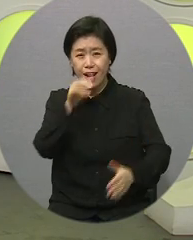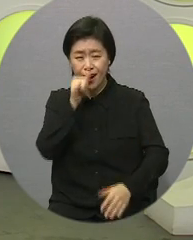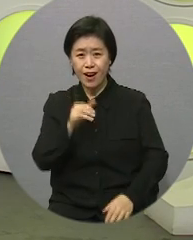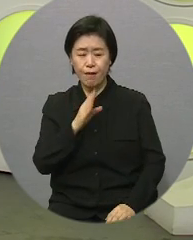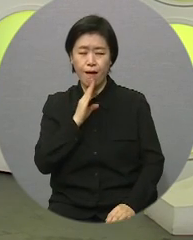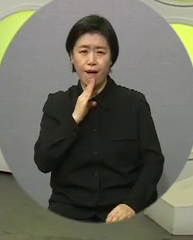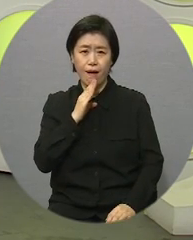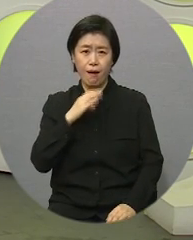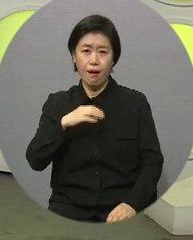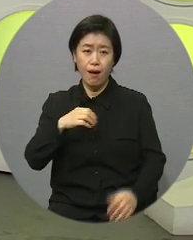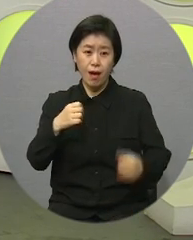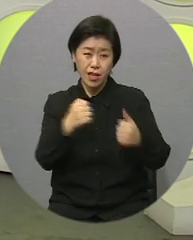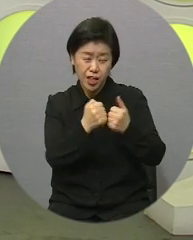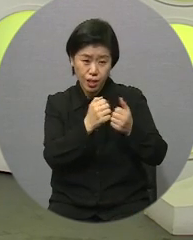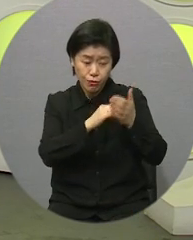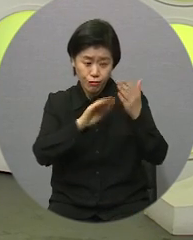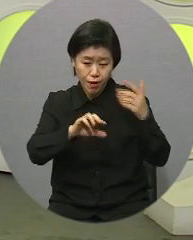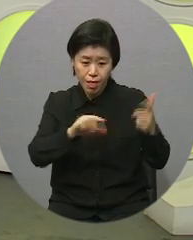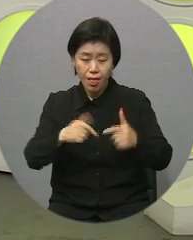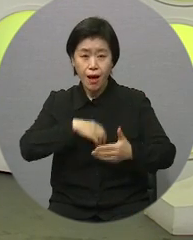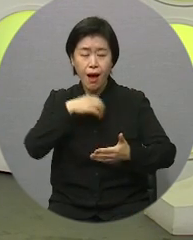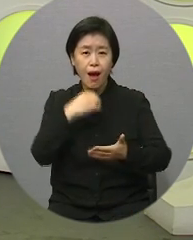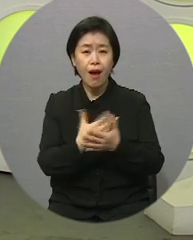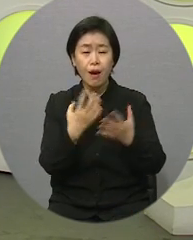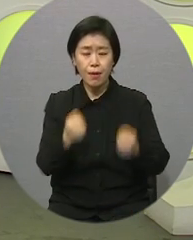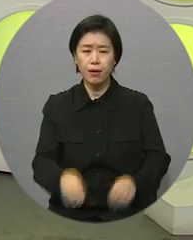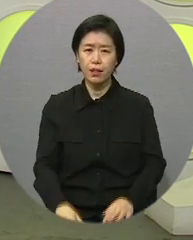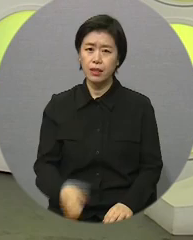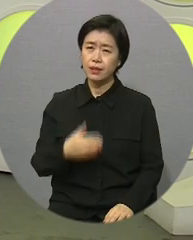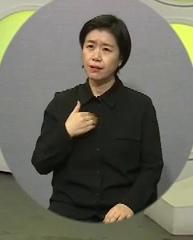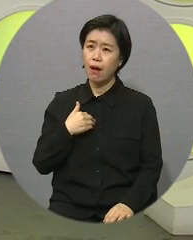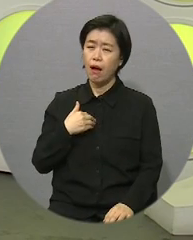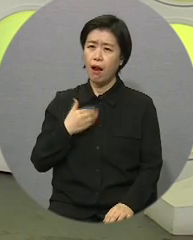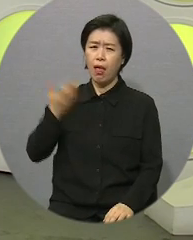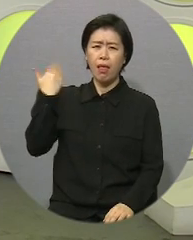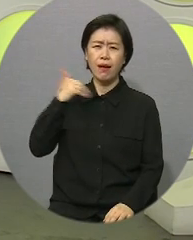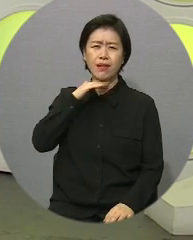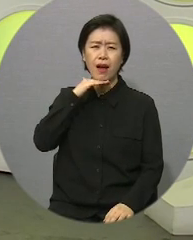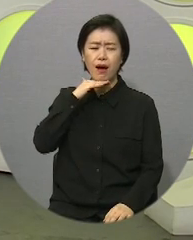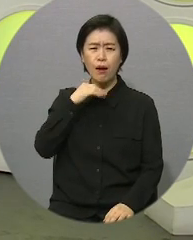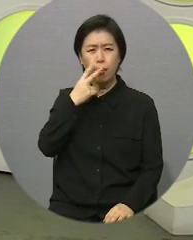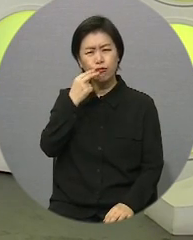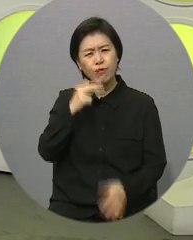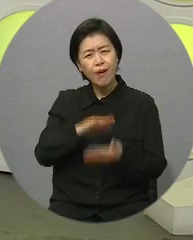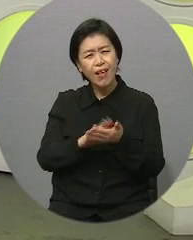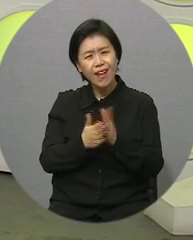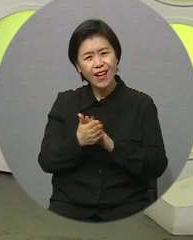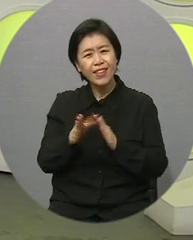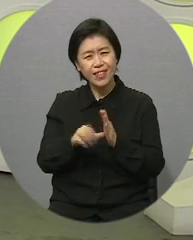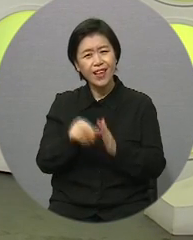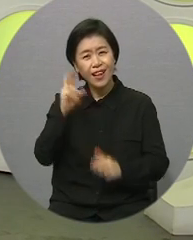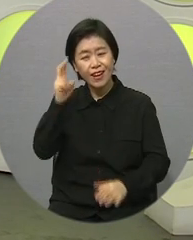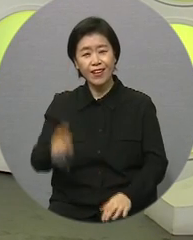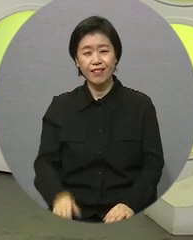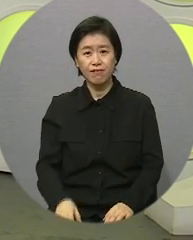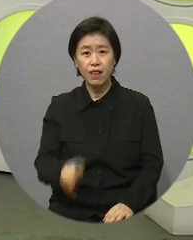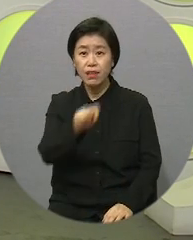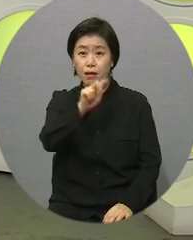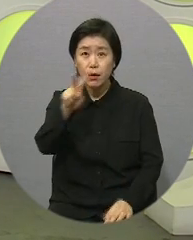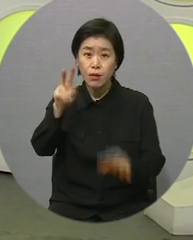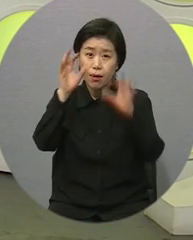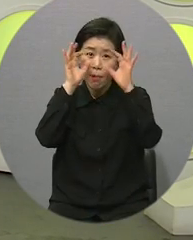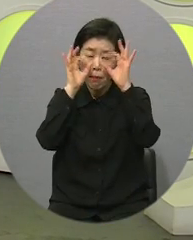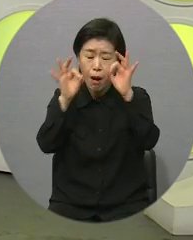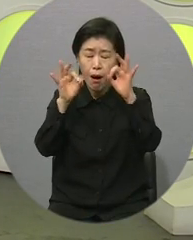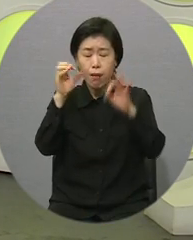감동의 물결로 맞 저는 사실 학교도 들어가기 전인 거 같아요 그냥 뭐 텔레비 앞에 앉아 가지고 사실은